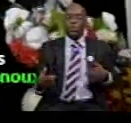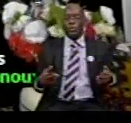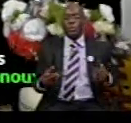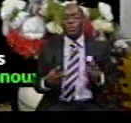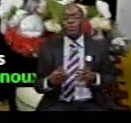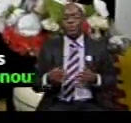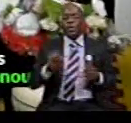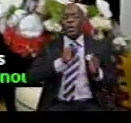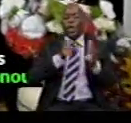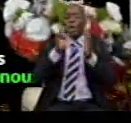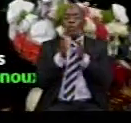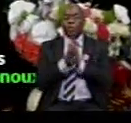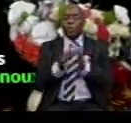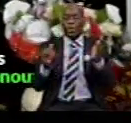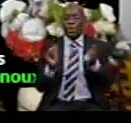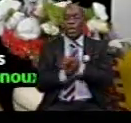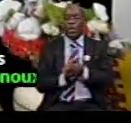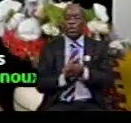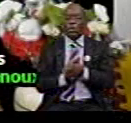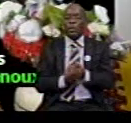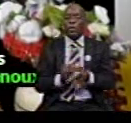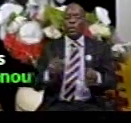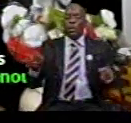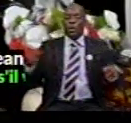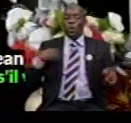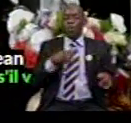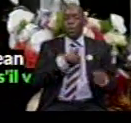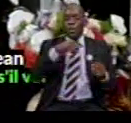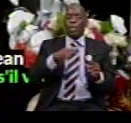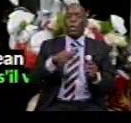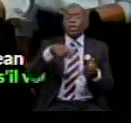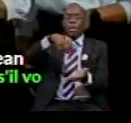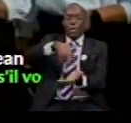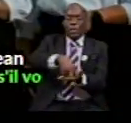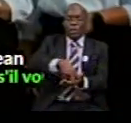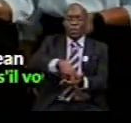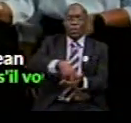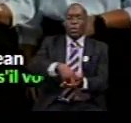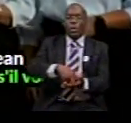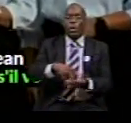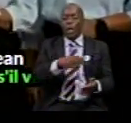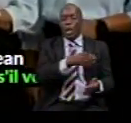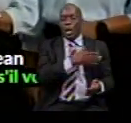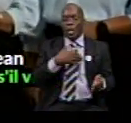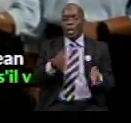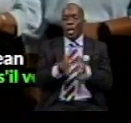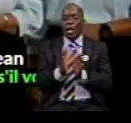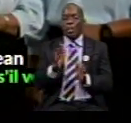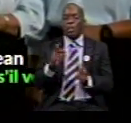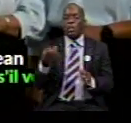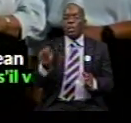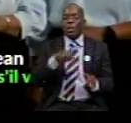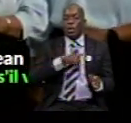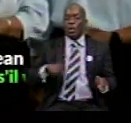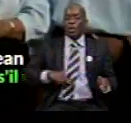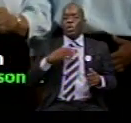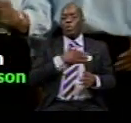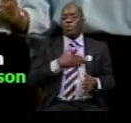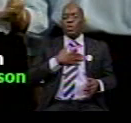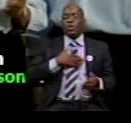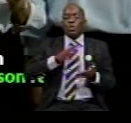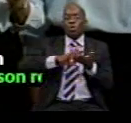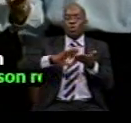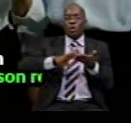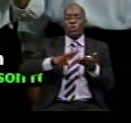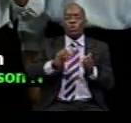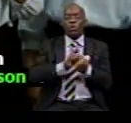return. I pray that we get down on our knees and ask the Lord, please wash me clean. I